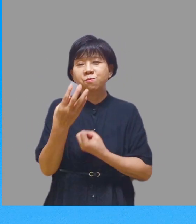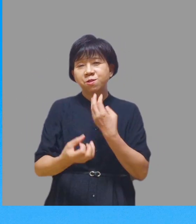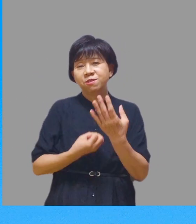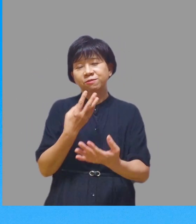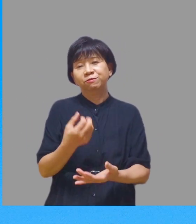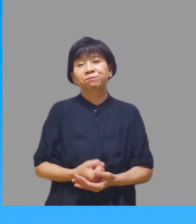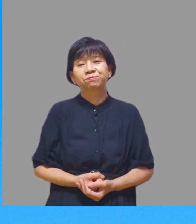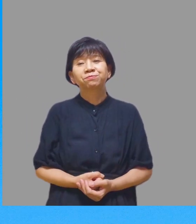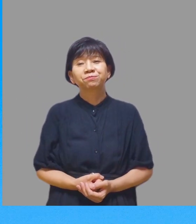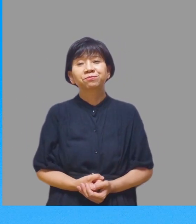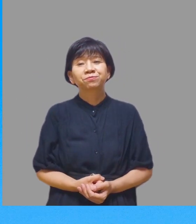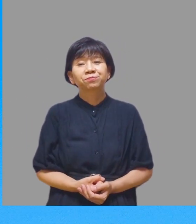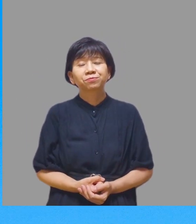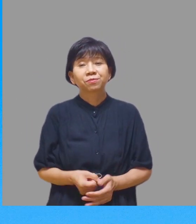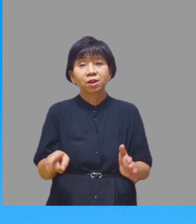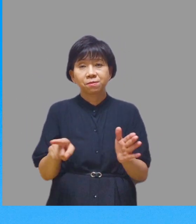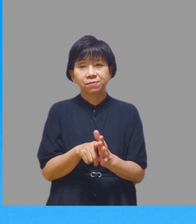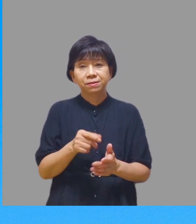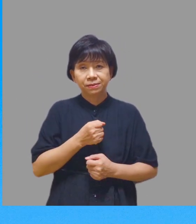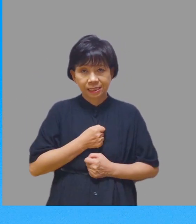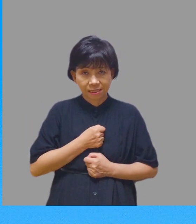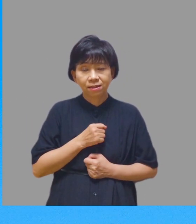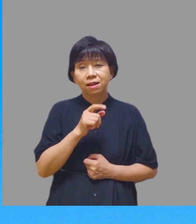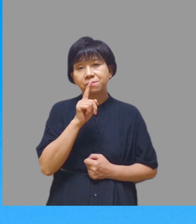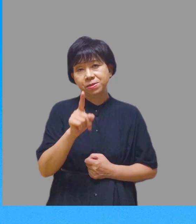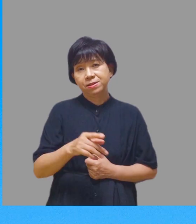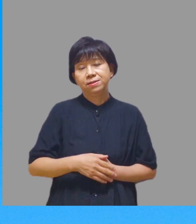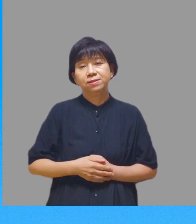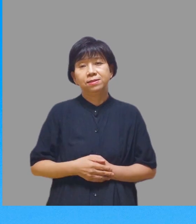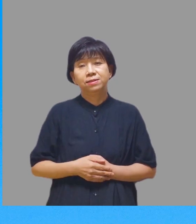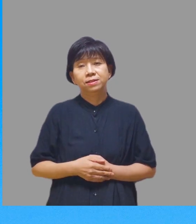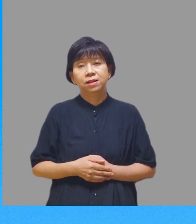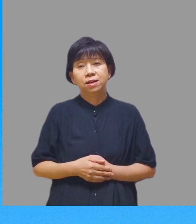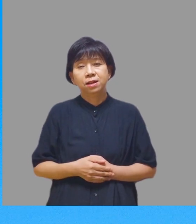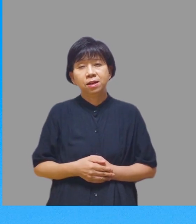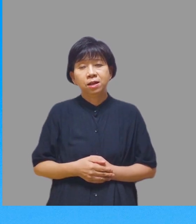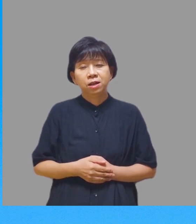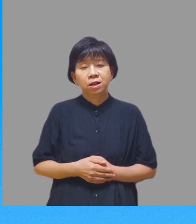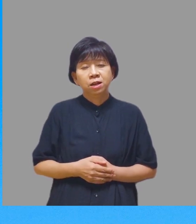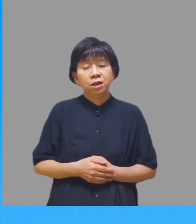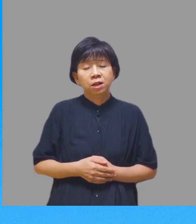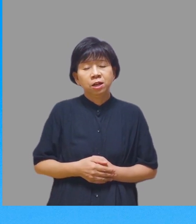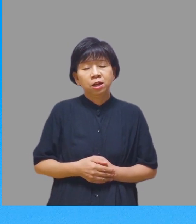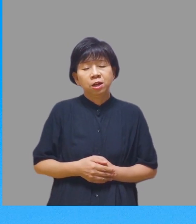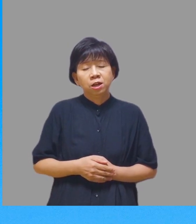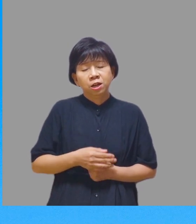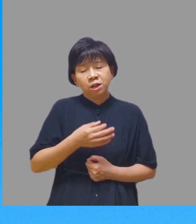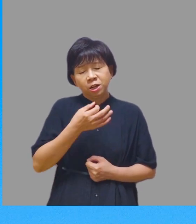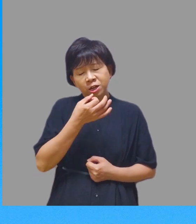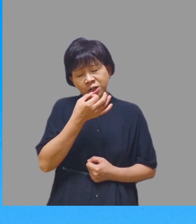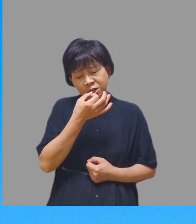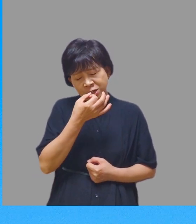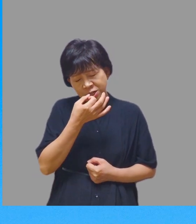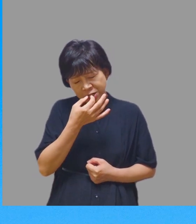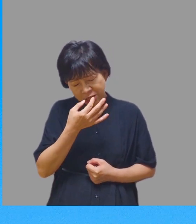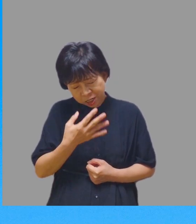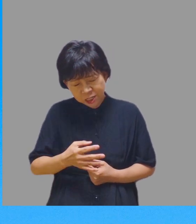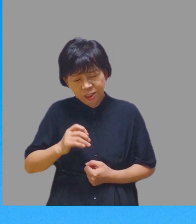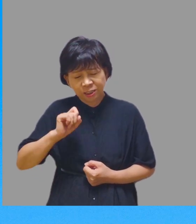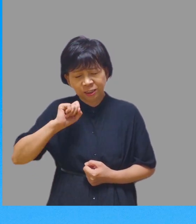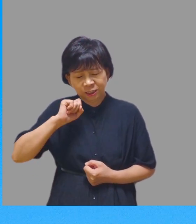거예요. 그리고 믿음을 지켰다 하지요. 이 말은 겨우 믿음을 지켜나가는 수준.